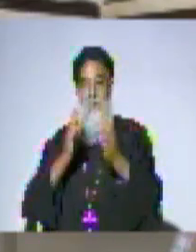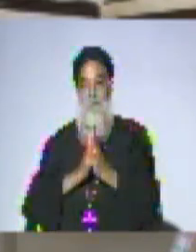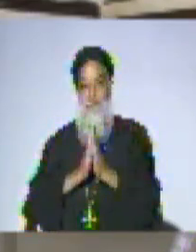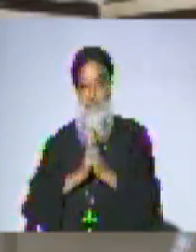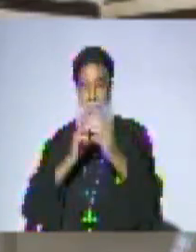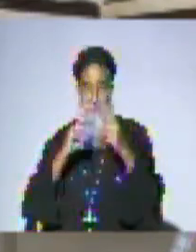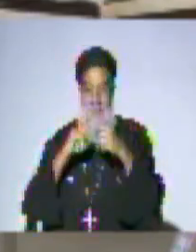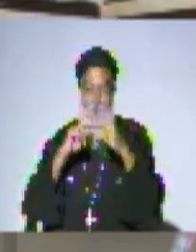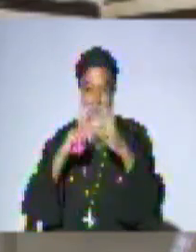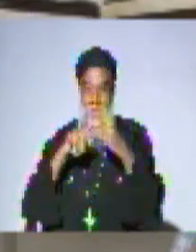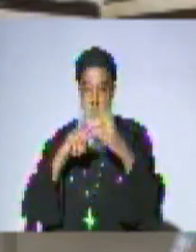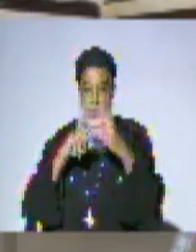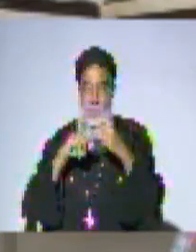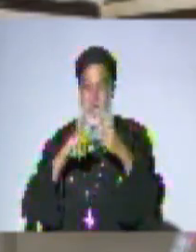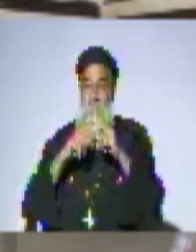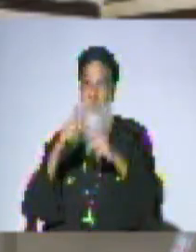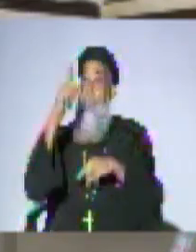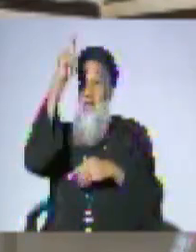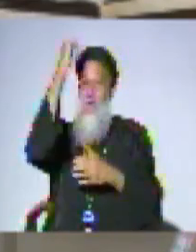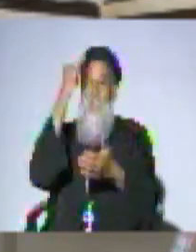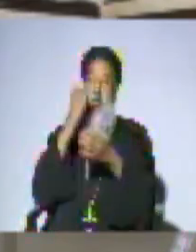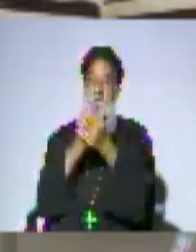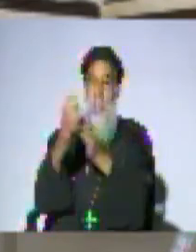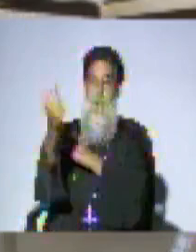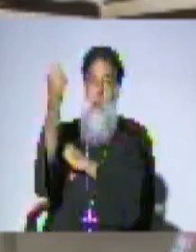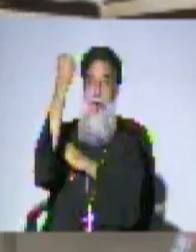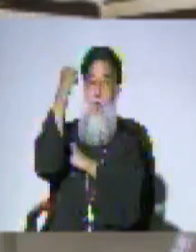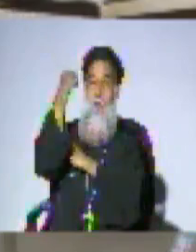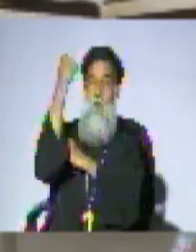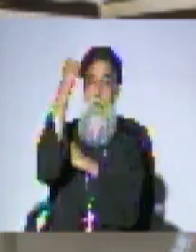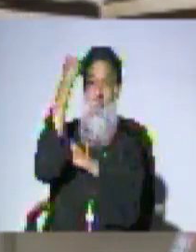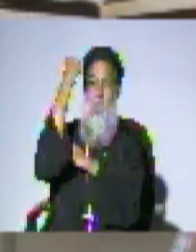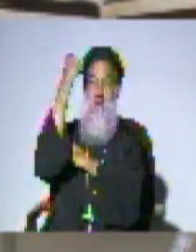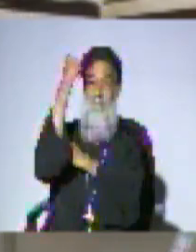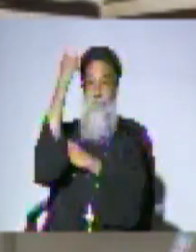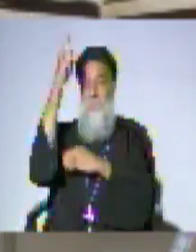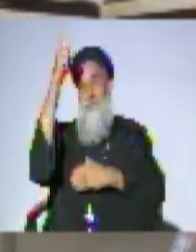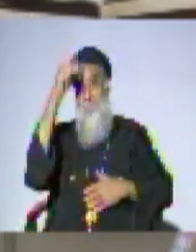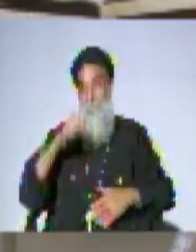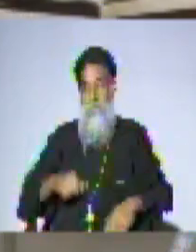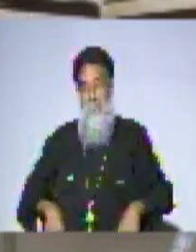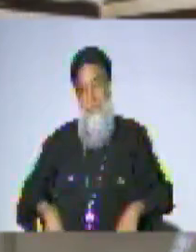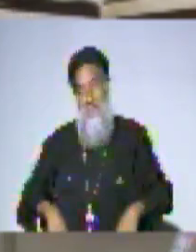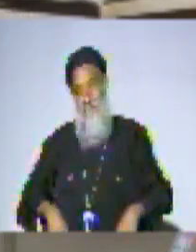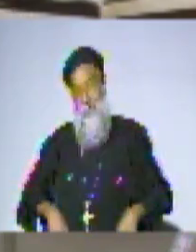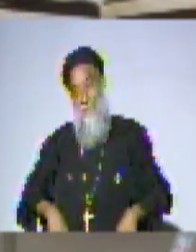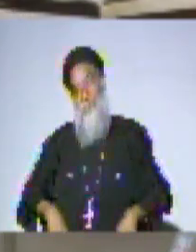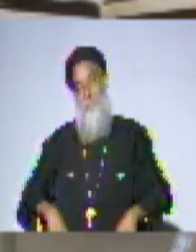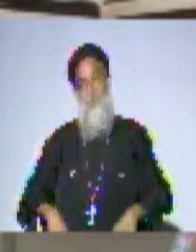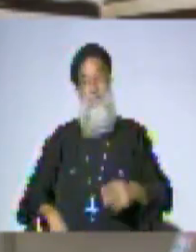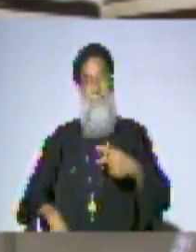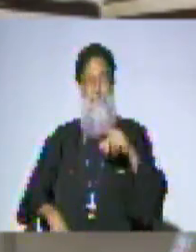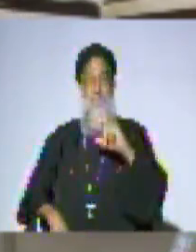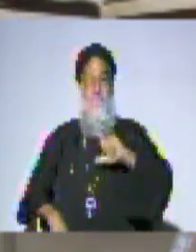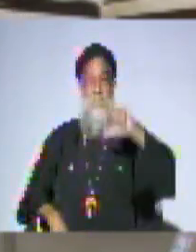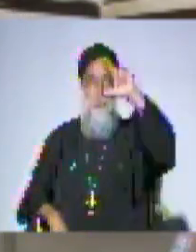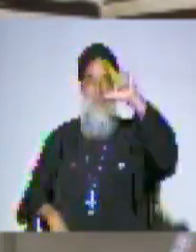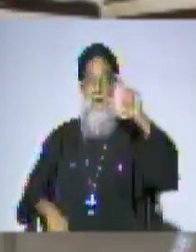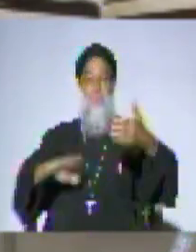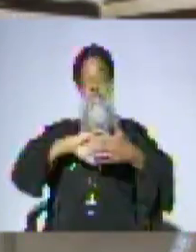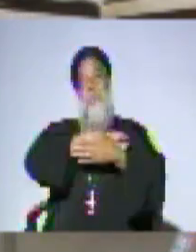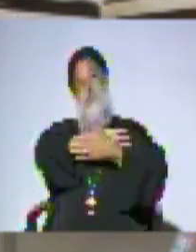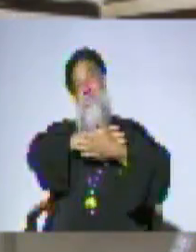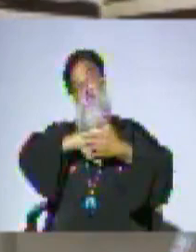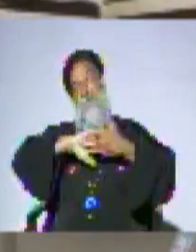عن إله القوات، إيه مصدر هذه القوات؟ يعني رئيس السلام.